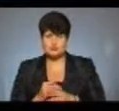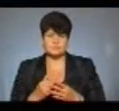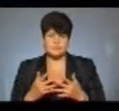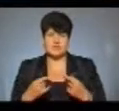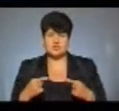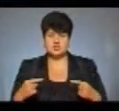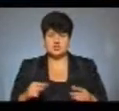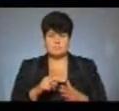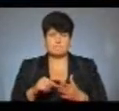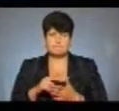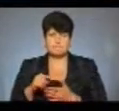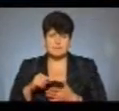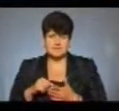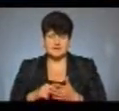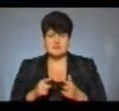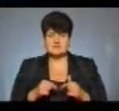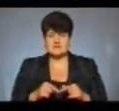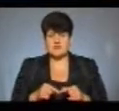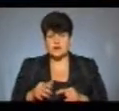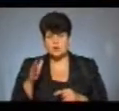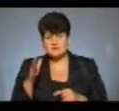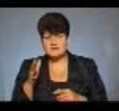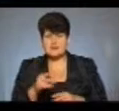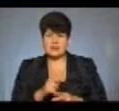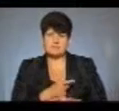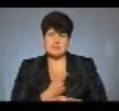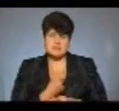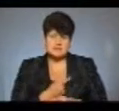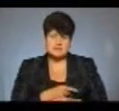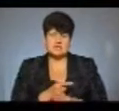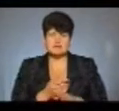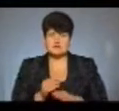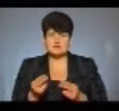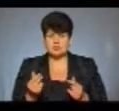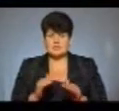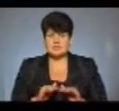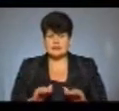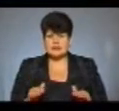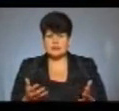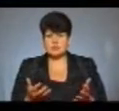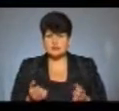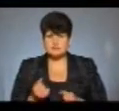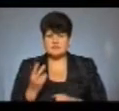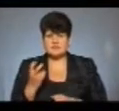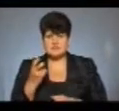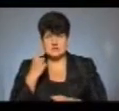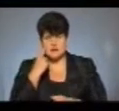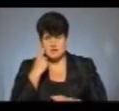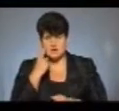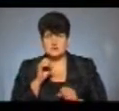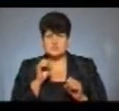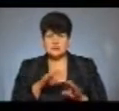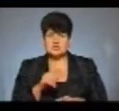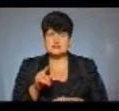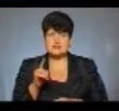поточні питання в сфері освіти, медицини, зокрема, виділені кошти для дітей, які отримали 200 балів під час здачі ЗНО,